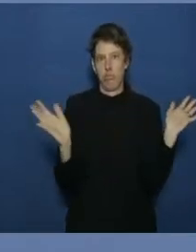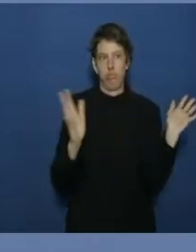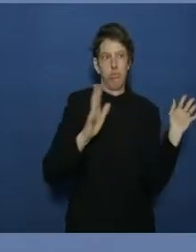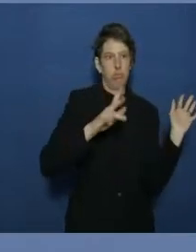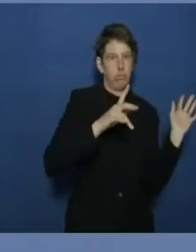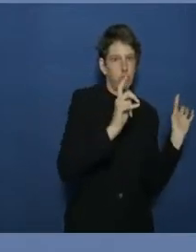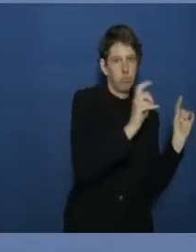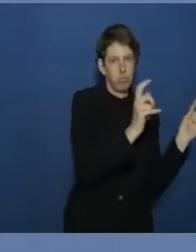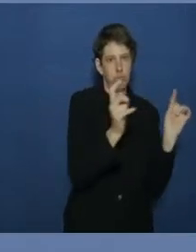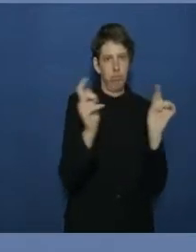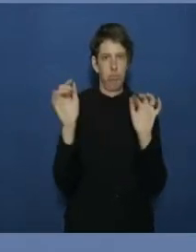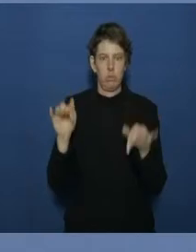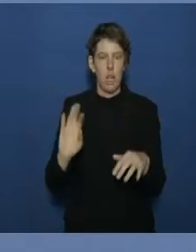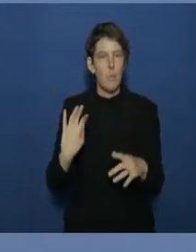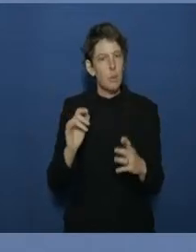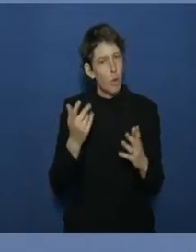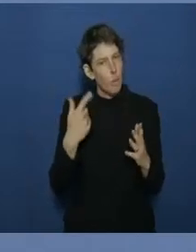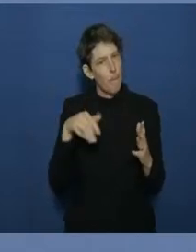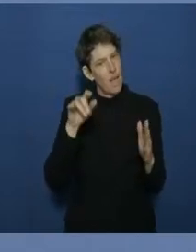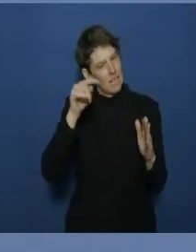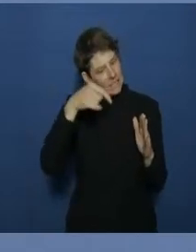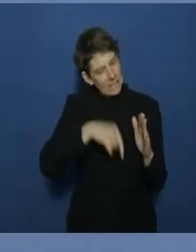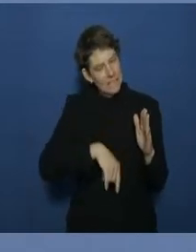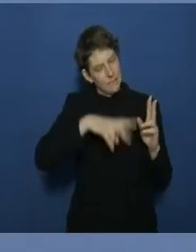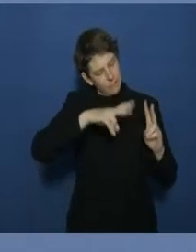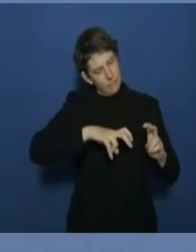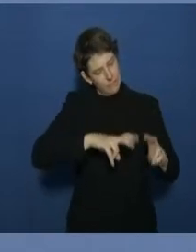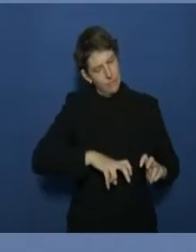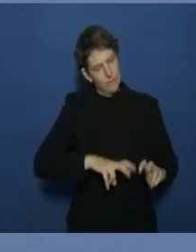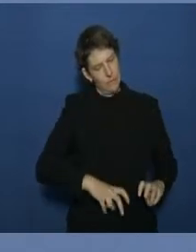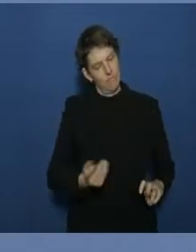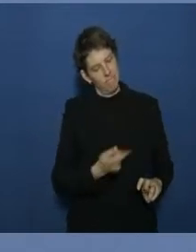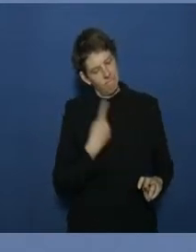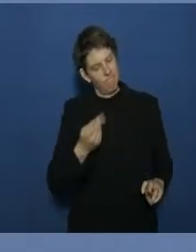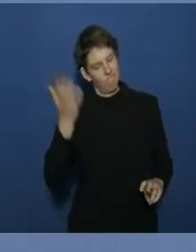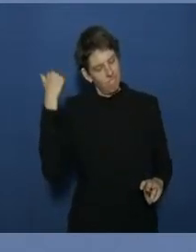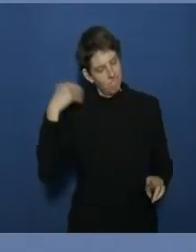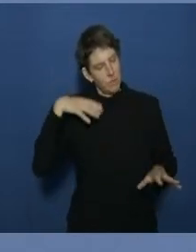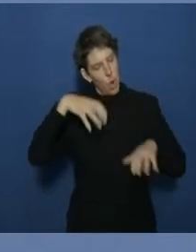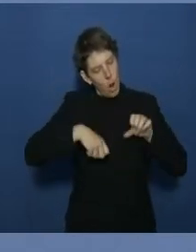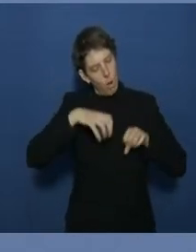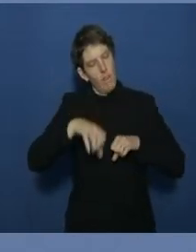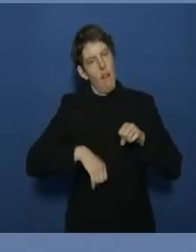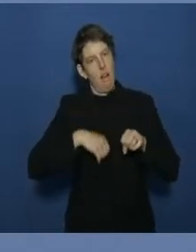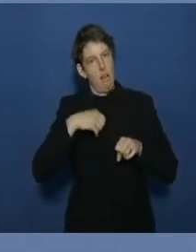gekommen, einer vertieften Auseinandersetzung mit unserer kolonialen Vergangenheit.